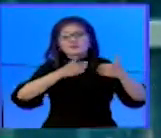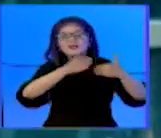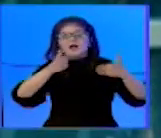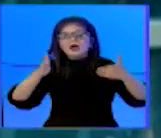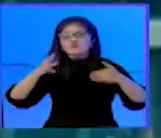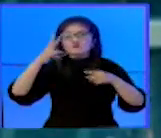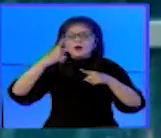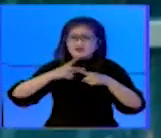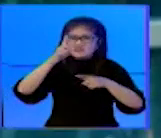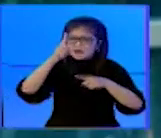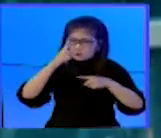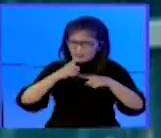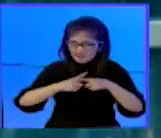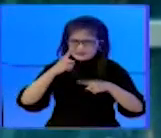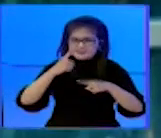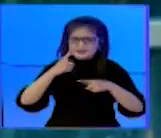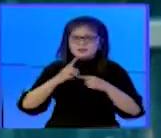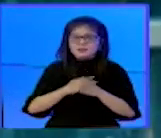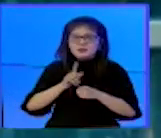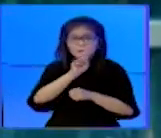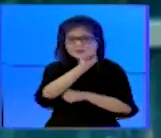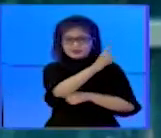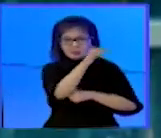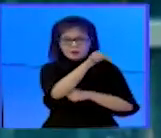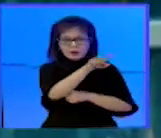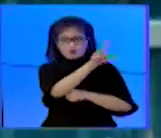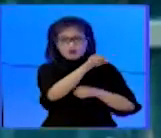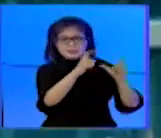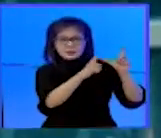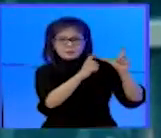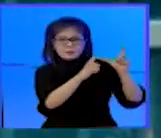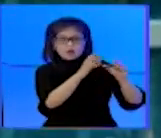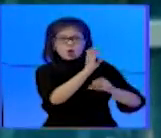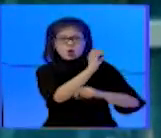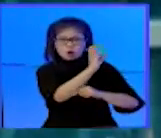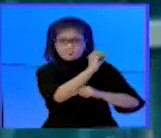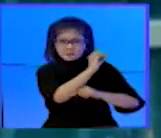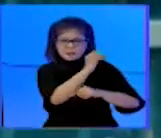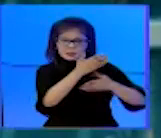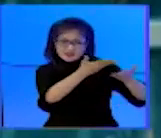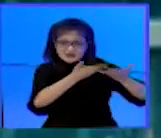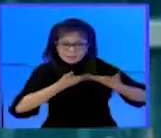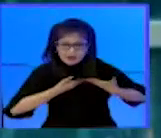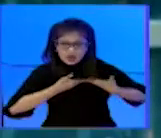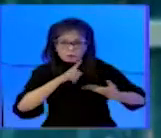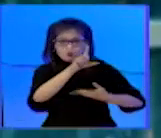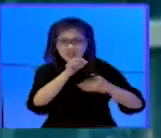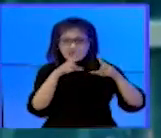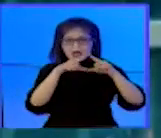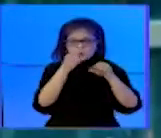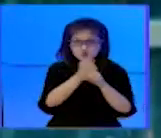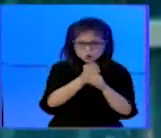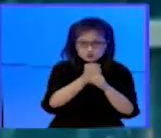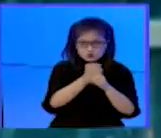sekali. Yang pertama, yaitu pada bulan September dan Oktober akan cair di bulan Agustus. Sementara